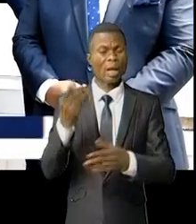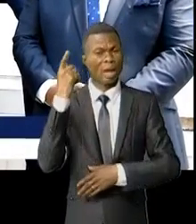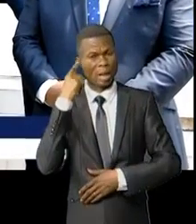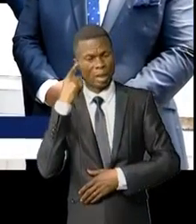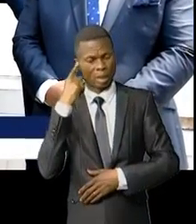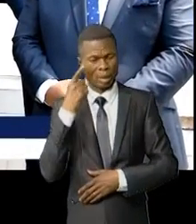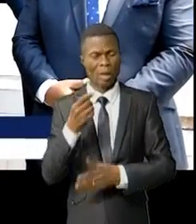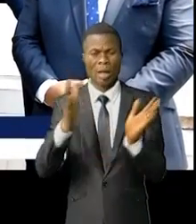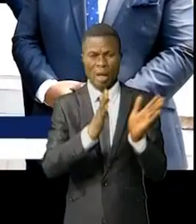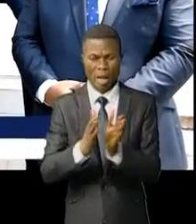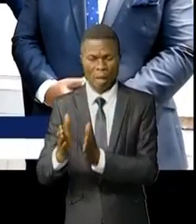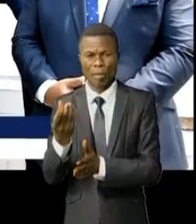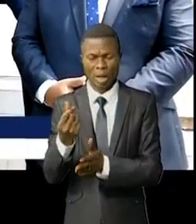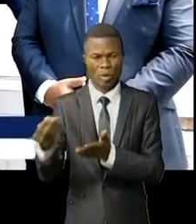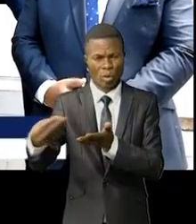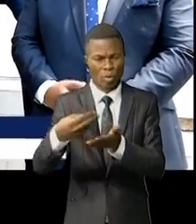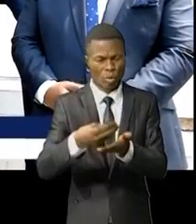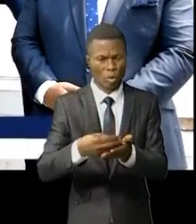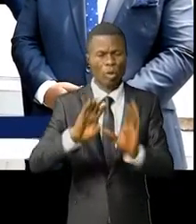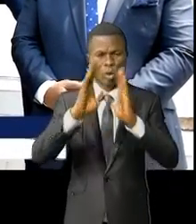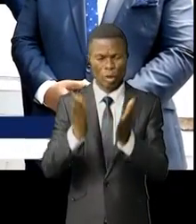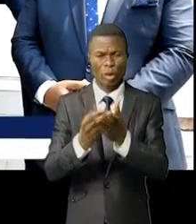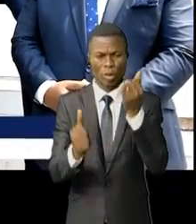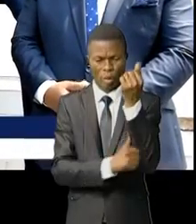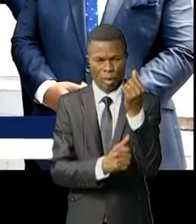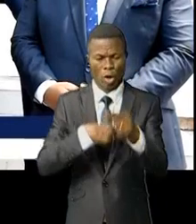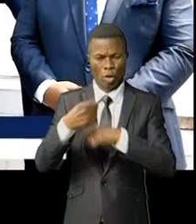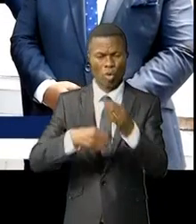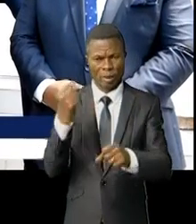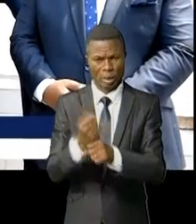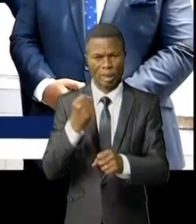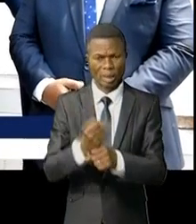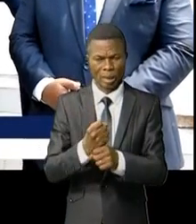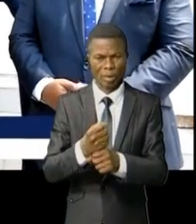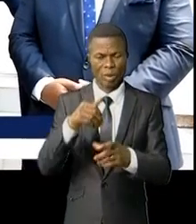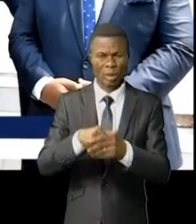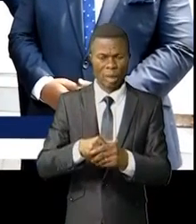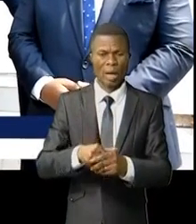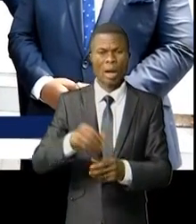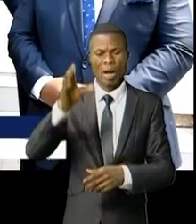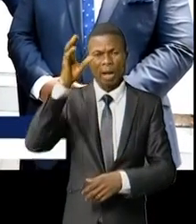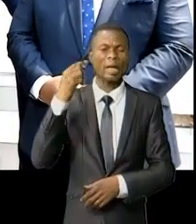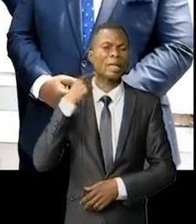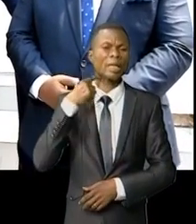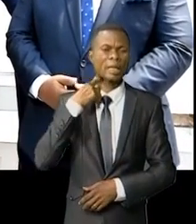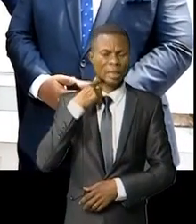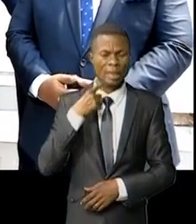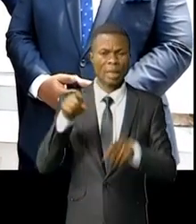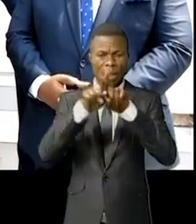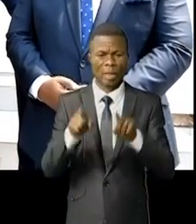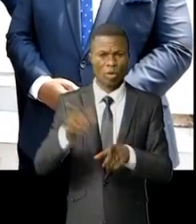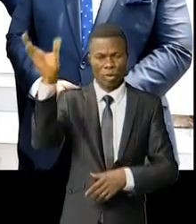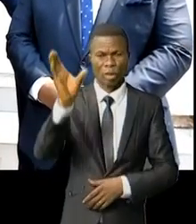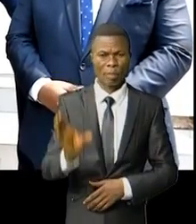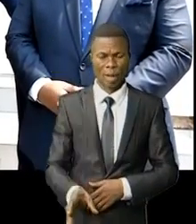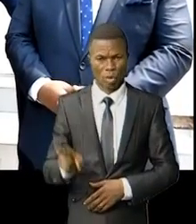les fonds auprès des opérateurs qui doivent commencer les travaux d'abord dans le Kwango et le Congo central,